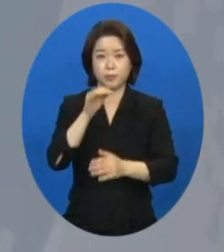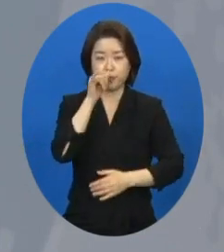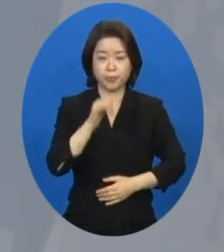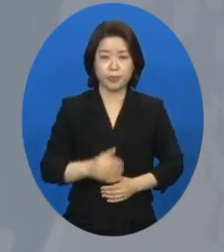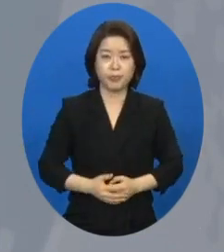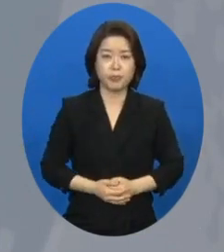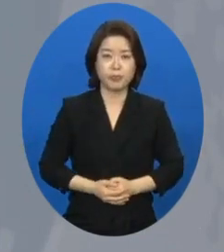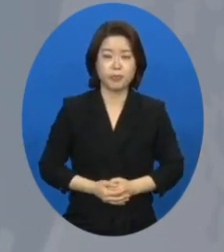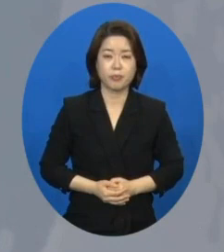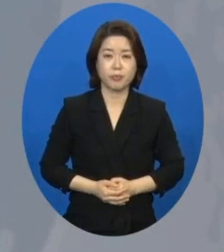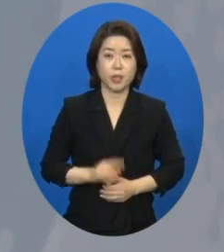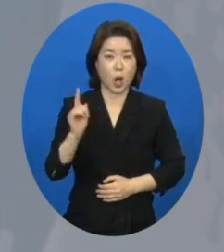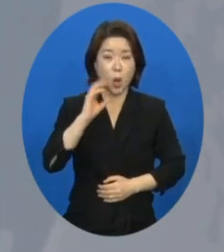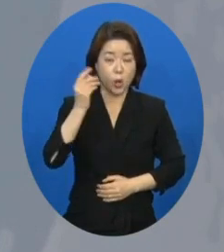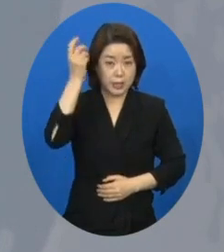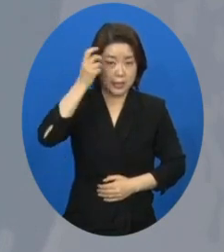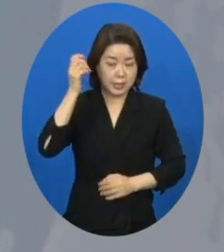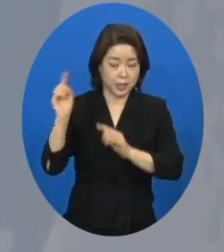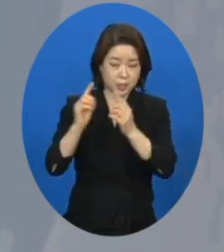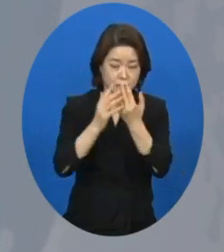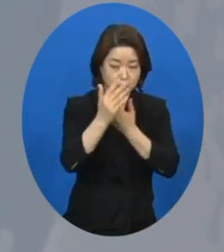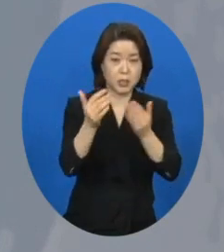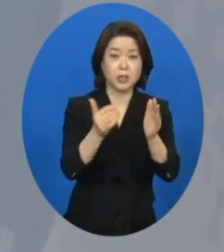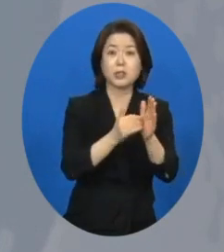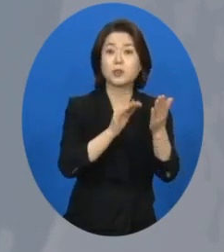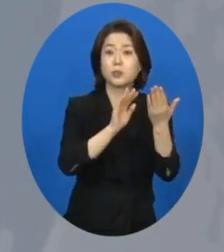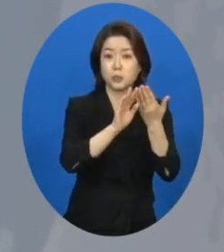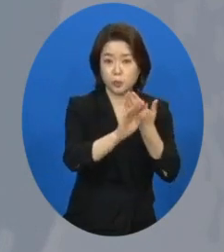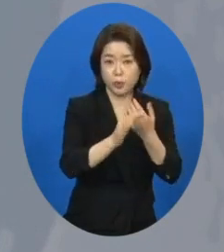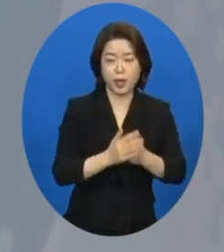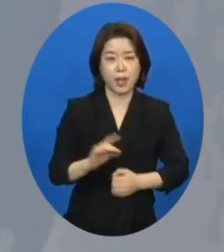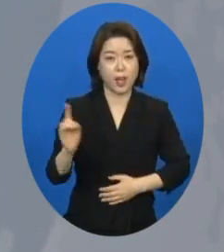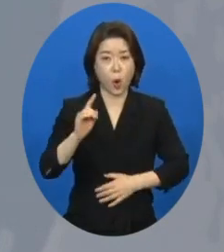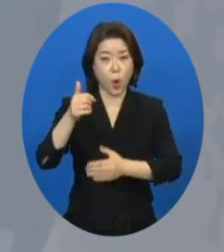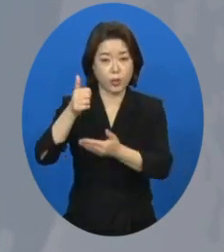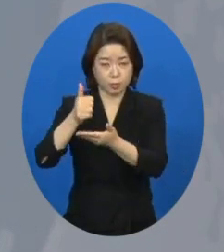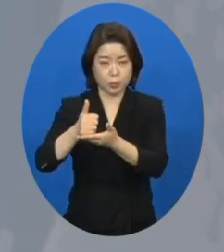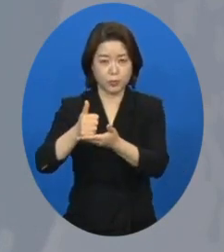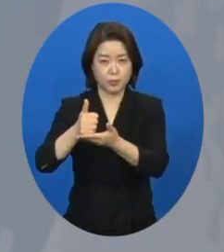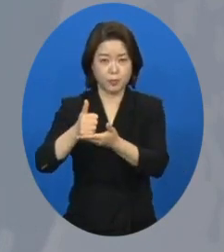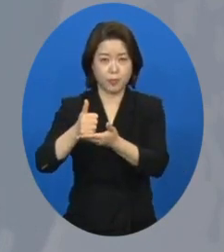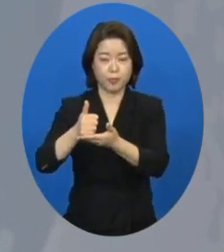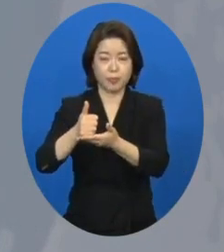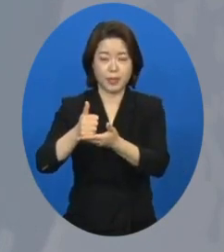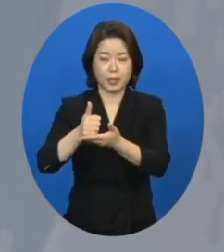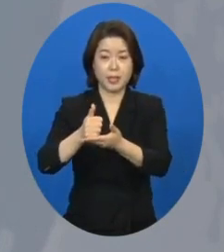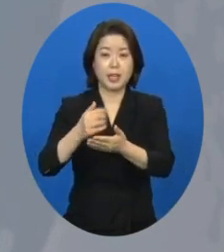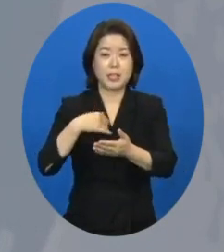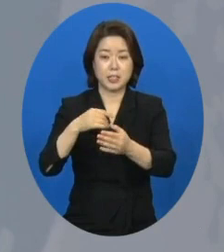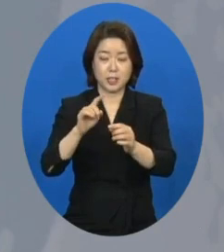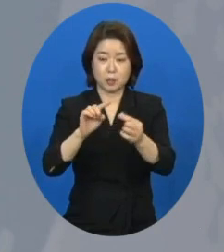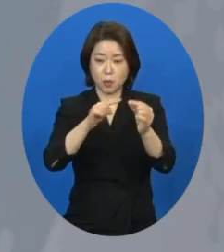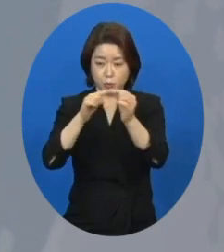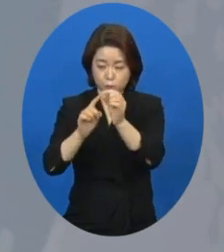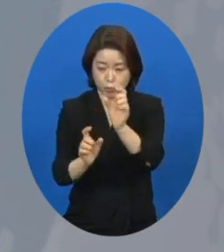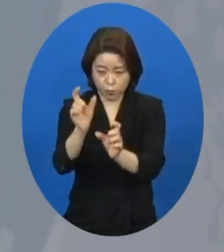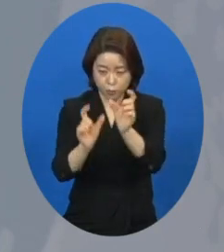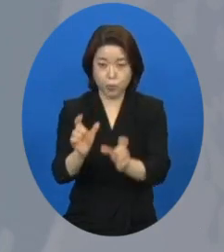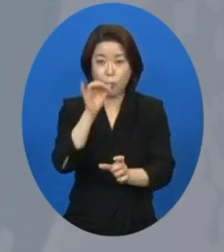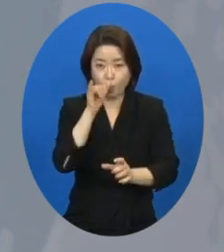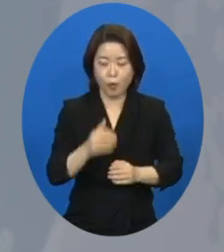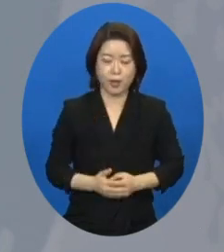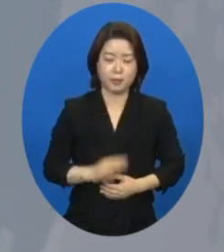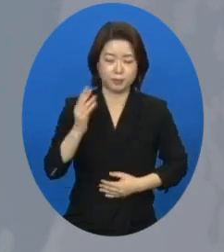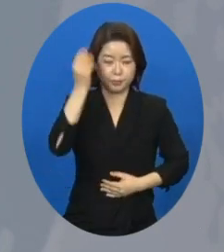어느 성령 집회 끝나고 어느 분이 그렇게 댓글을 다셨더라고요.